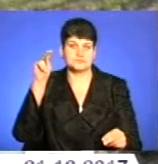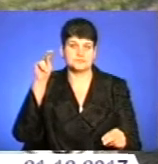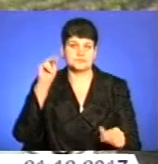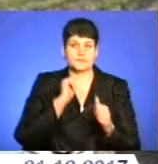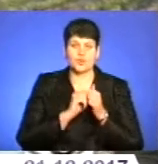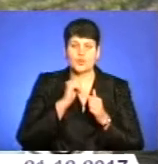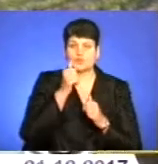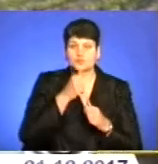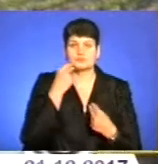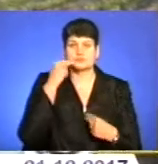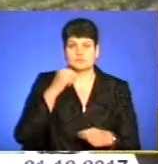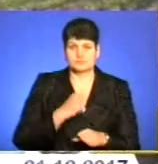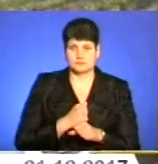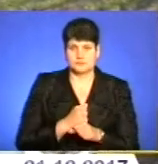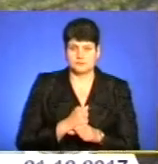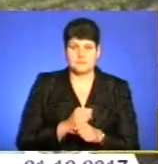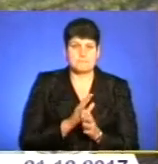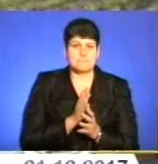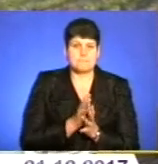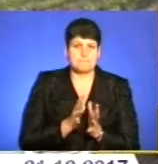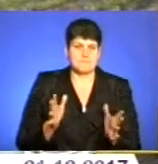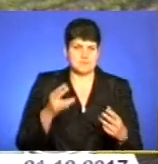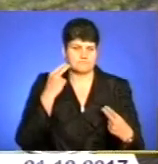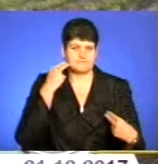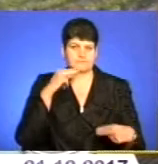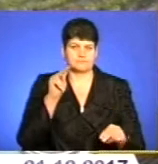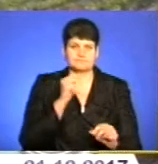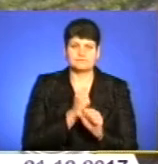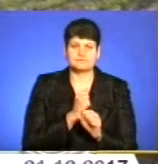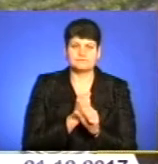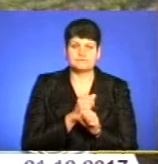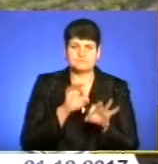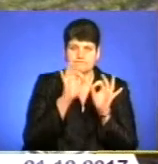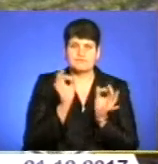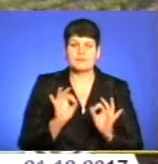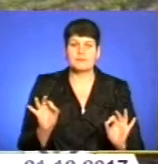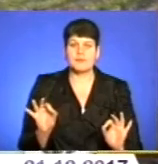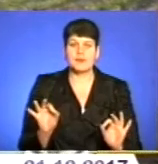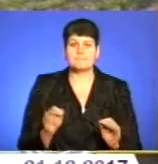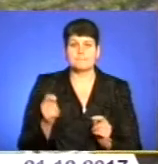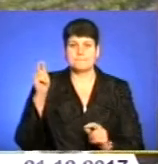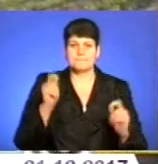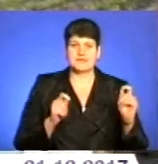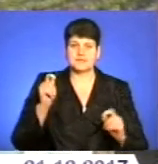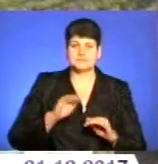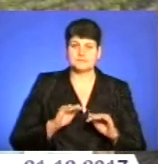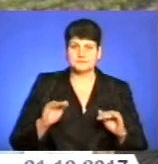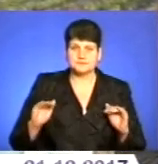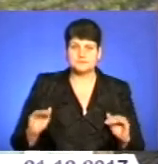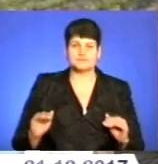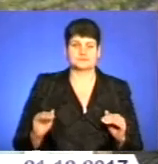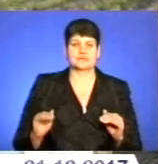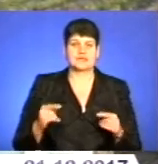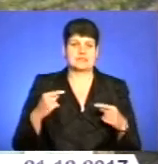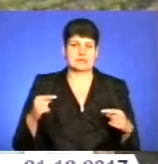все кращі роботи, все більш удосконаліші роботи, тому що приїжджають школярі, учні з